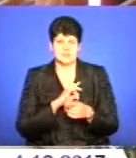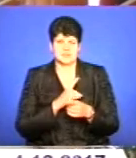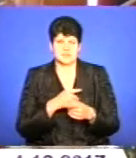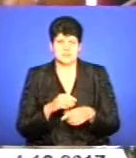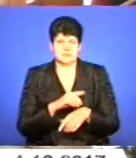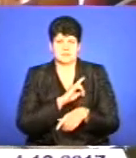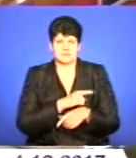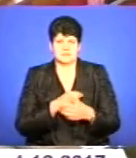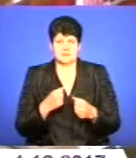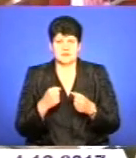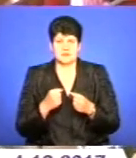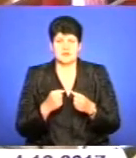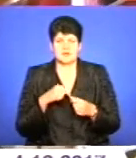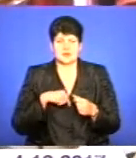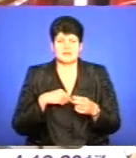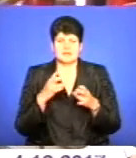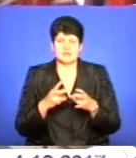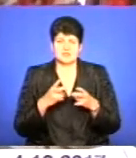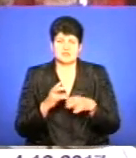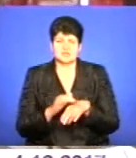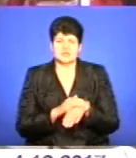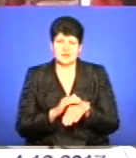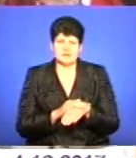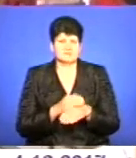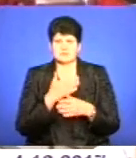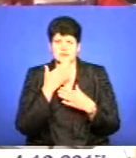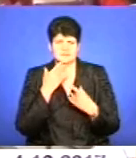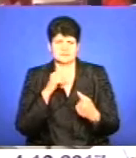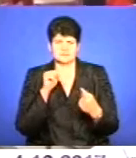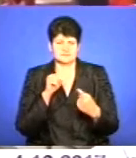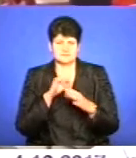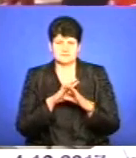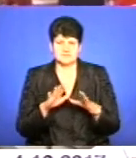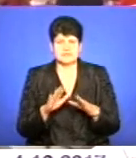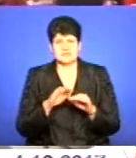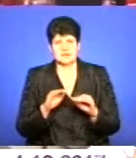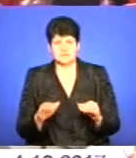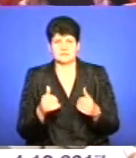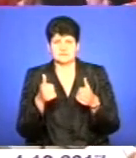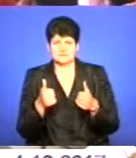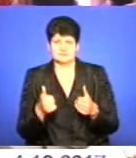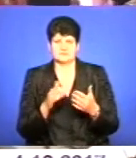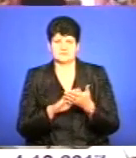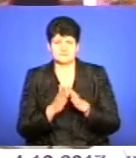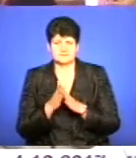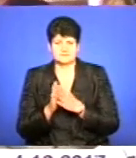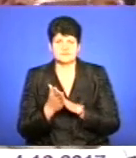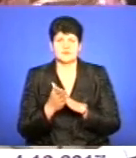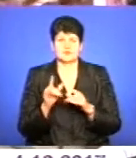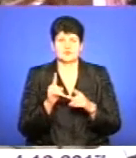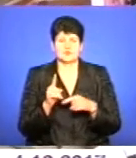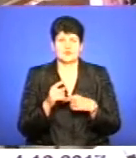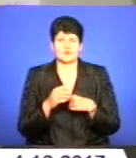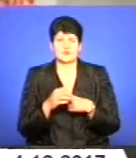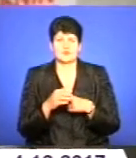телосложения. Характер нежный, ласковый, абсолютно не имеет агрессии. С детками ладит. Единственное, что это, наверное, то, что кошка не